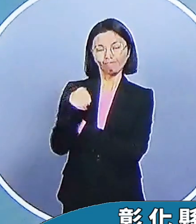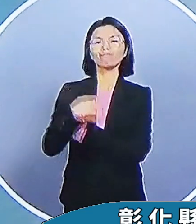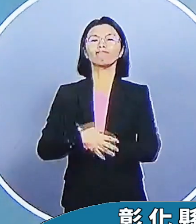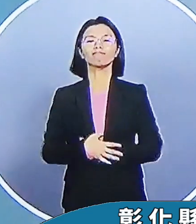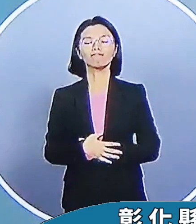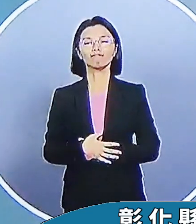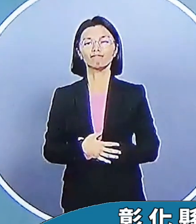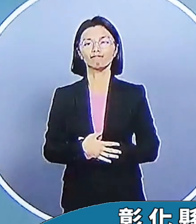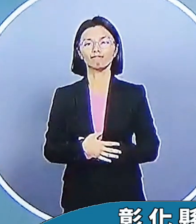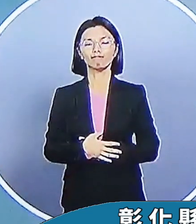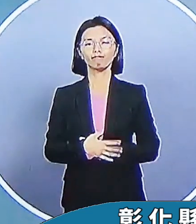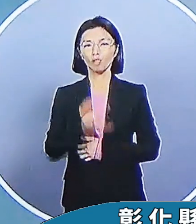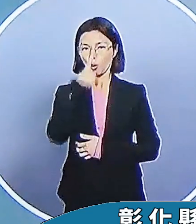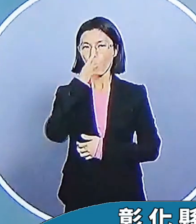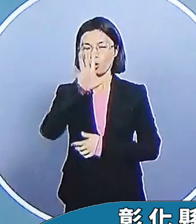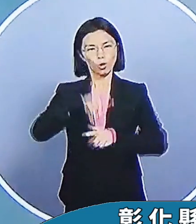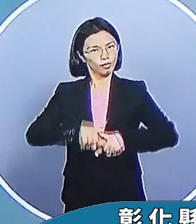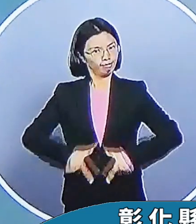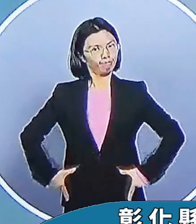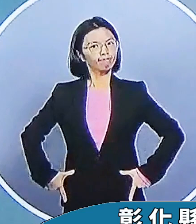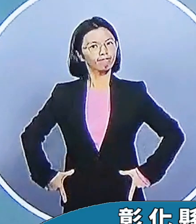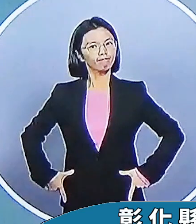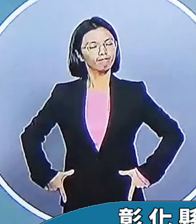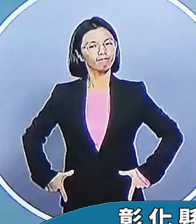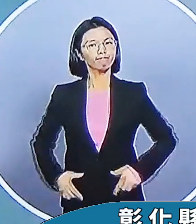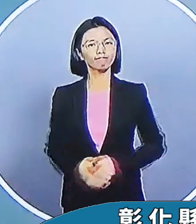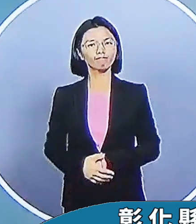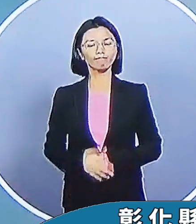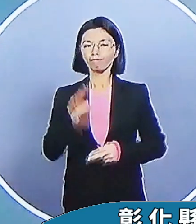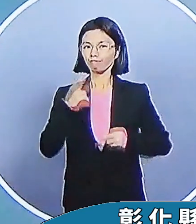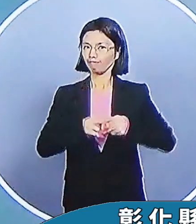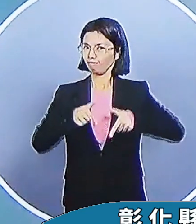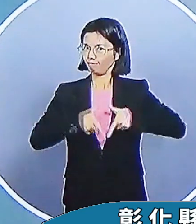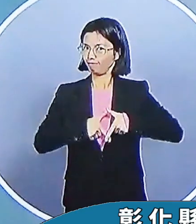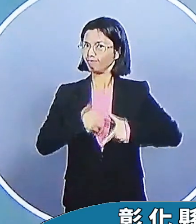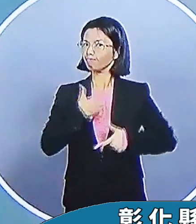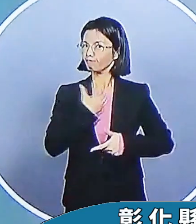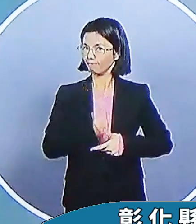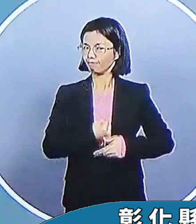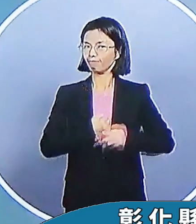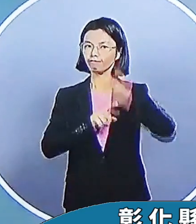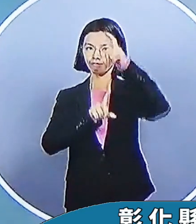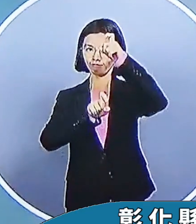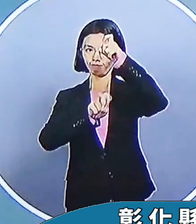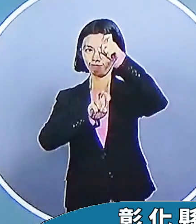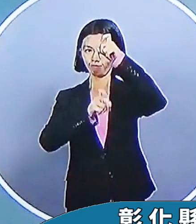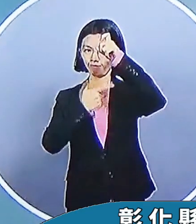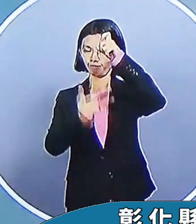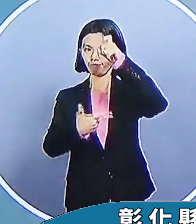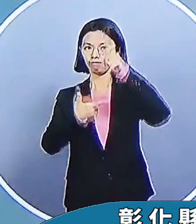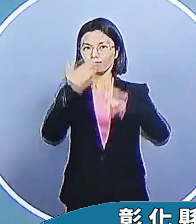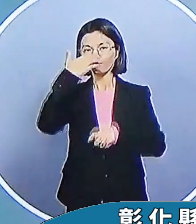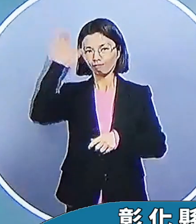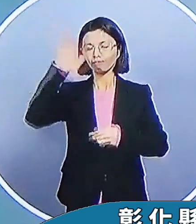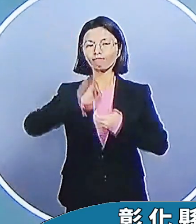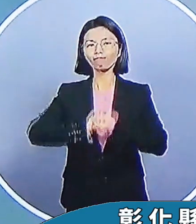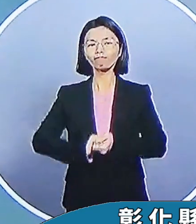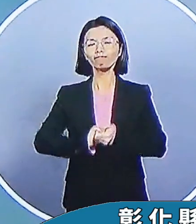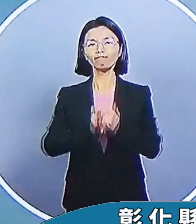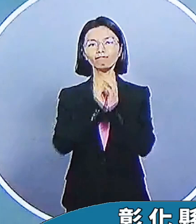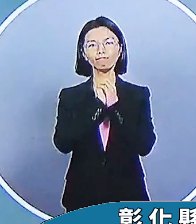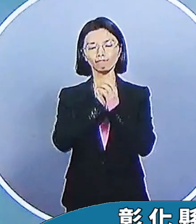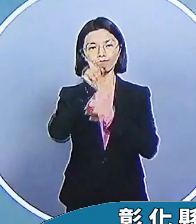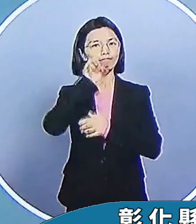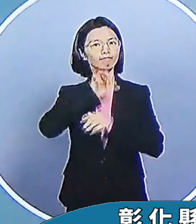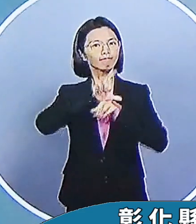有有勇气，而且我也有信心要来打赢11月26号这场选战。咱希望中华